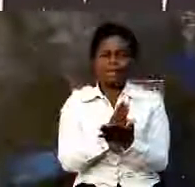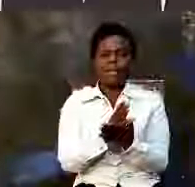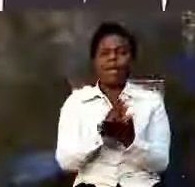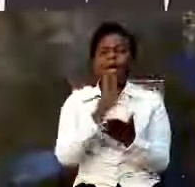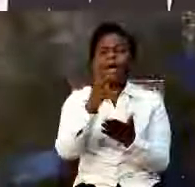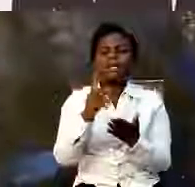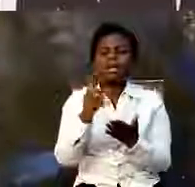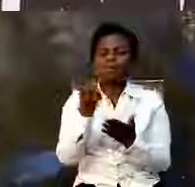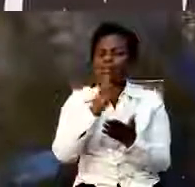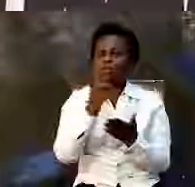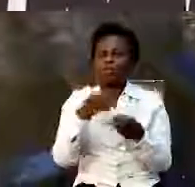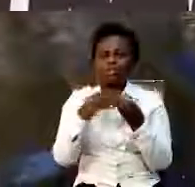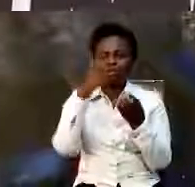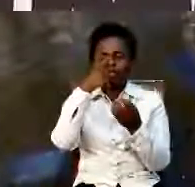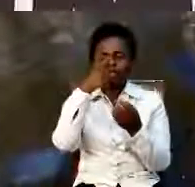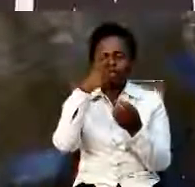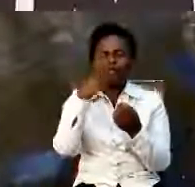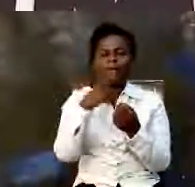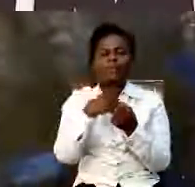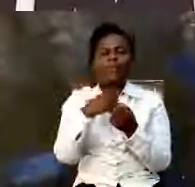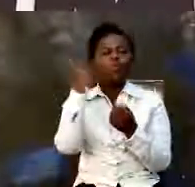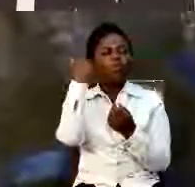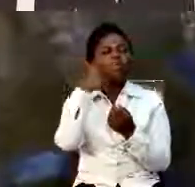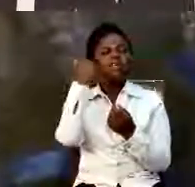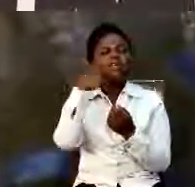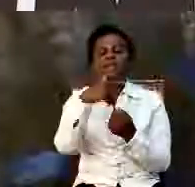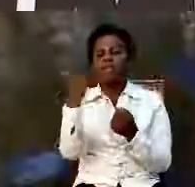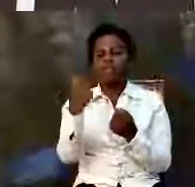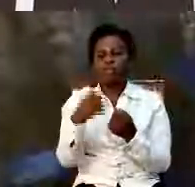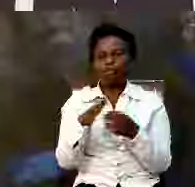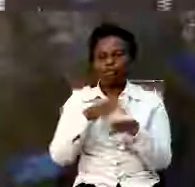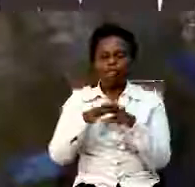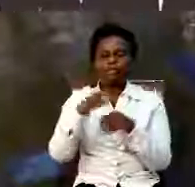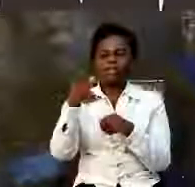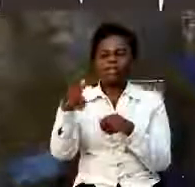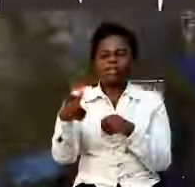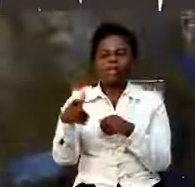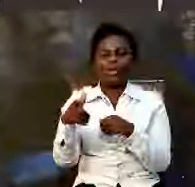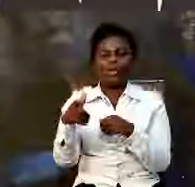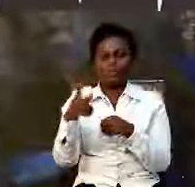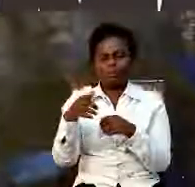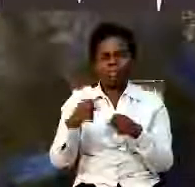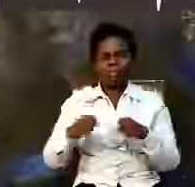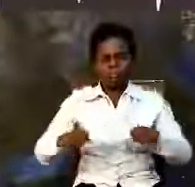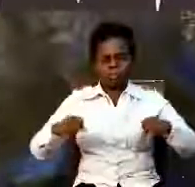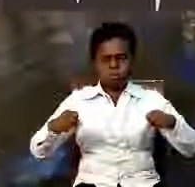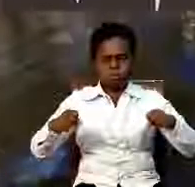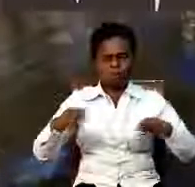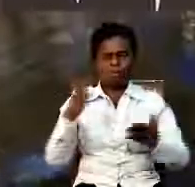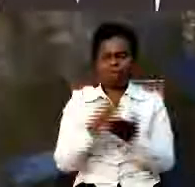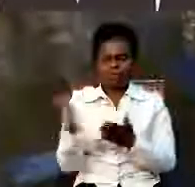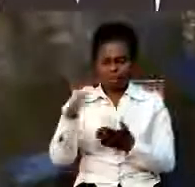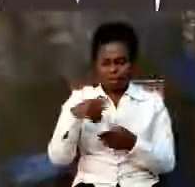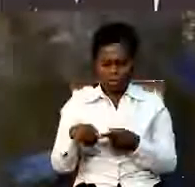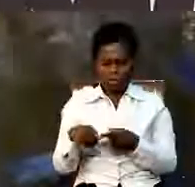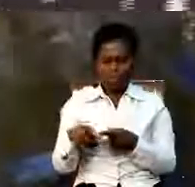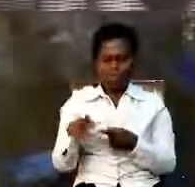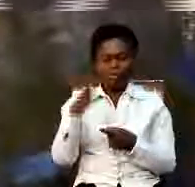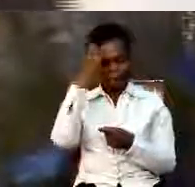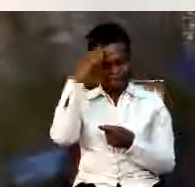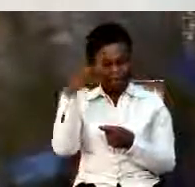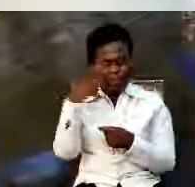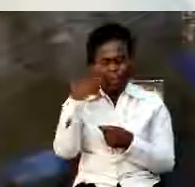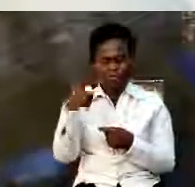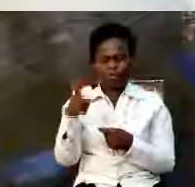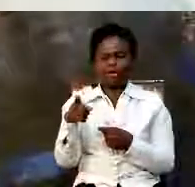usitoe sifa kwa kumtania mtu. Waambia wewe mama umekuwa mnene kweli siku hizi. Tunafikiri ni sifa nayo hiyo. Au naambia wewe mama